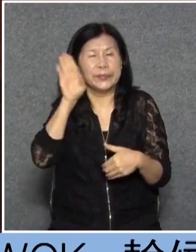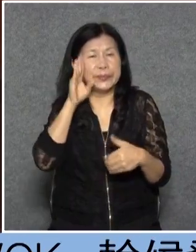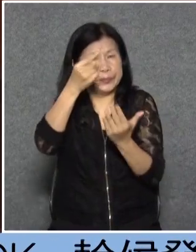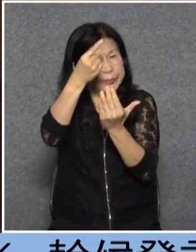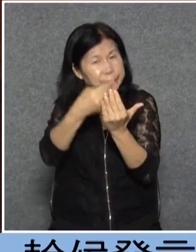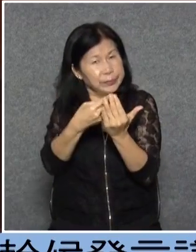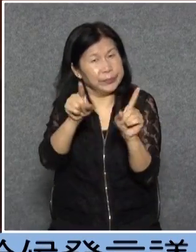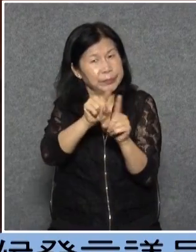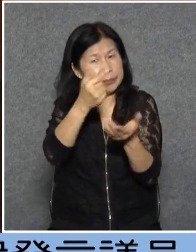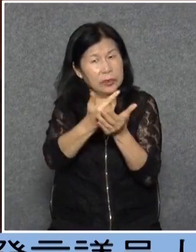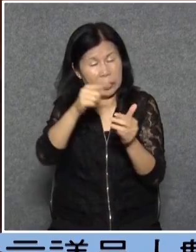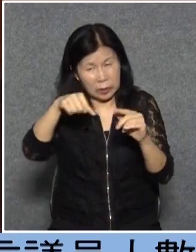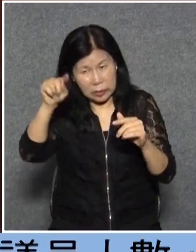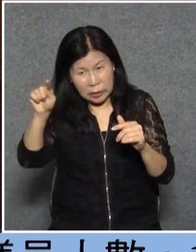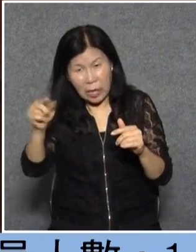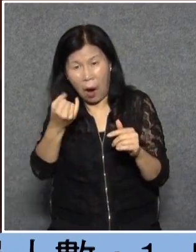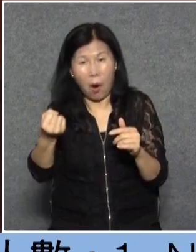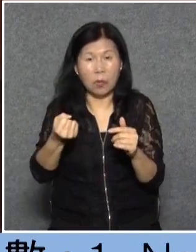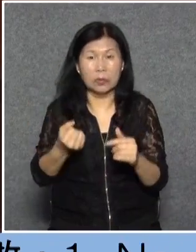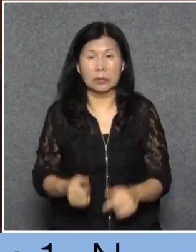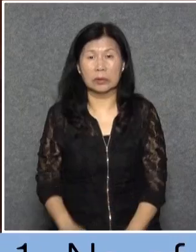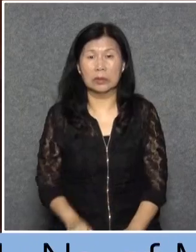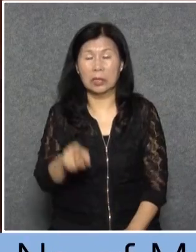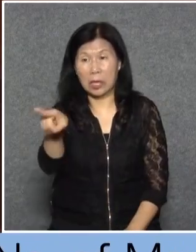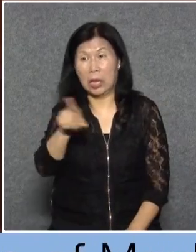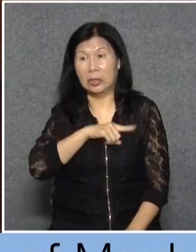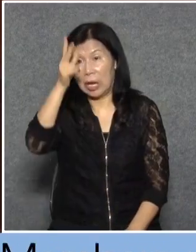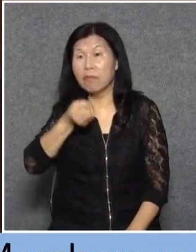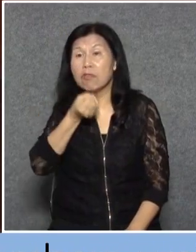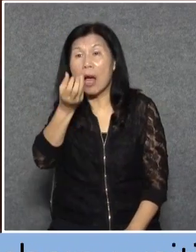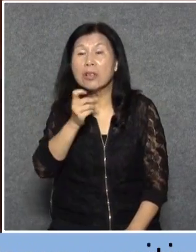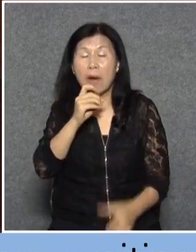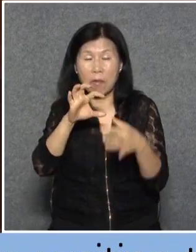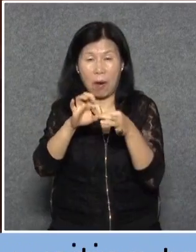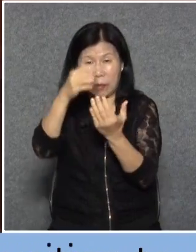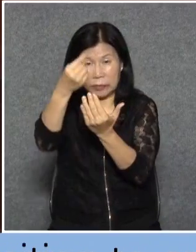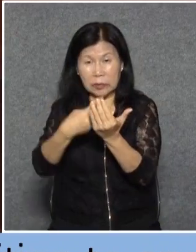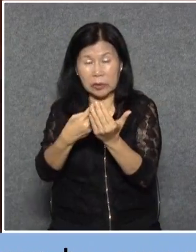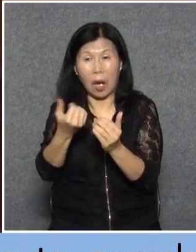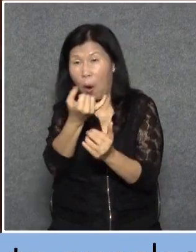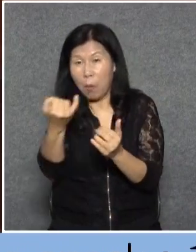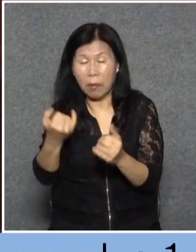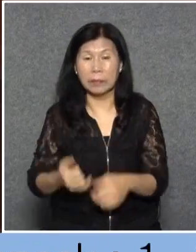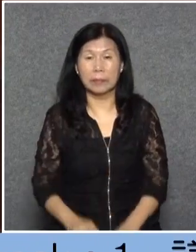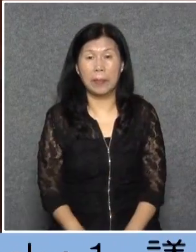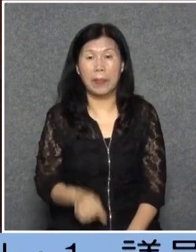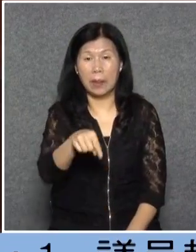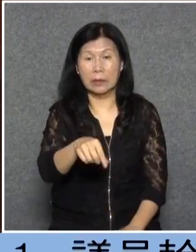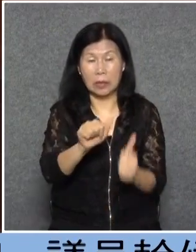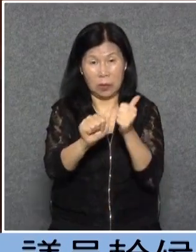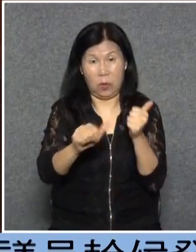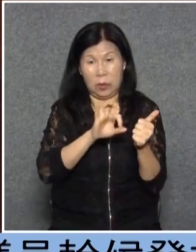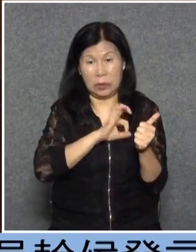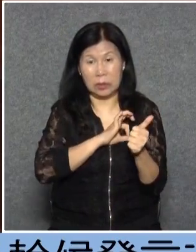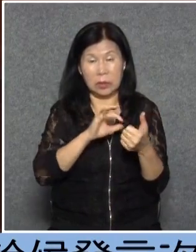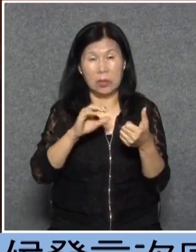審議嘅質素，先唔講你哋自己提出嗰啲啊， 個質素嘅問題啦。我哋喺個法案委員會開